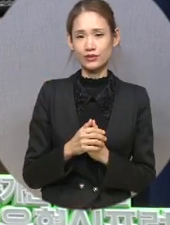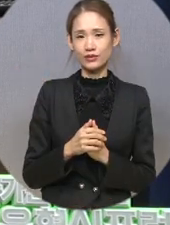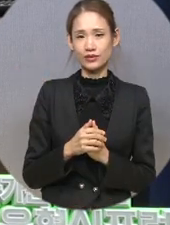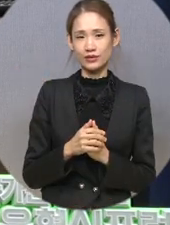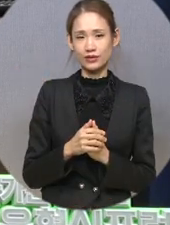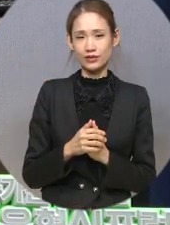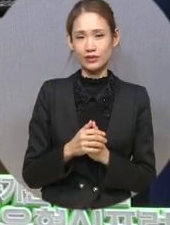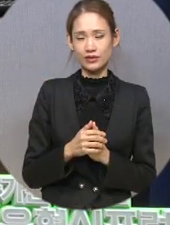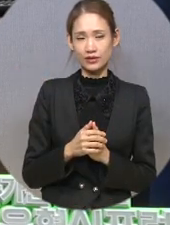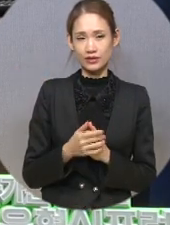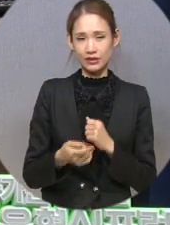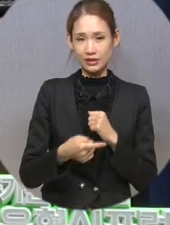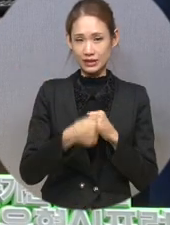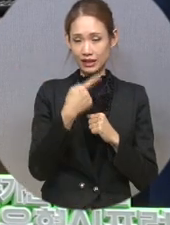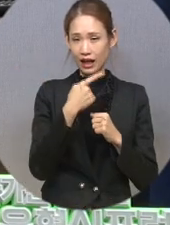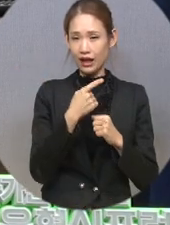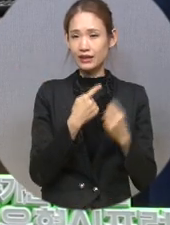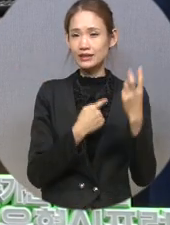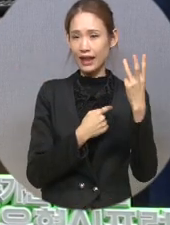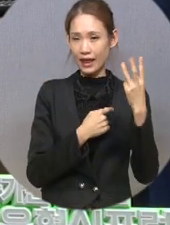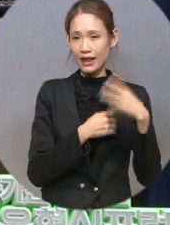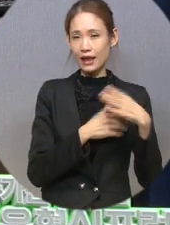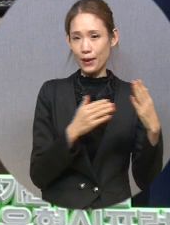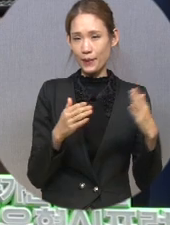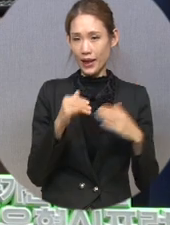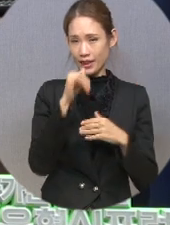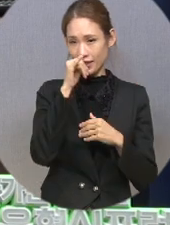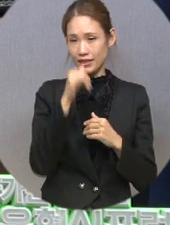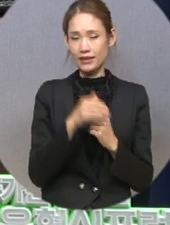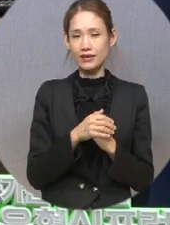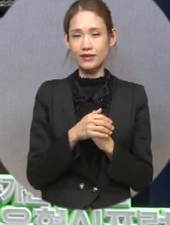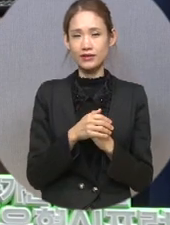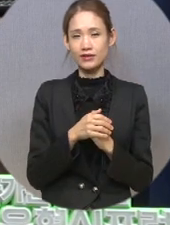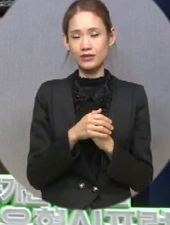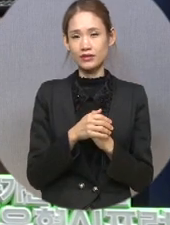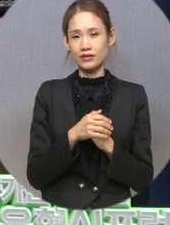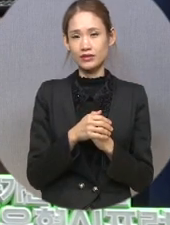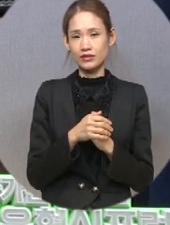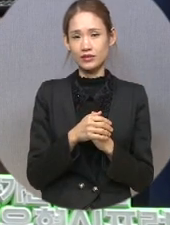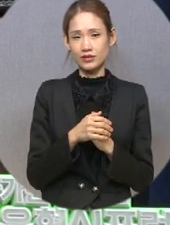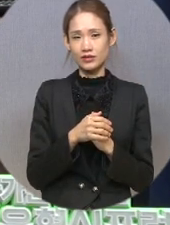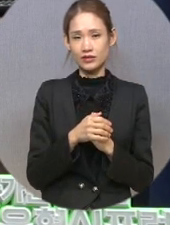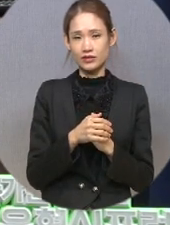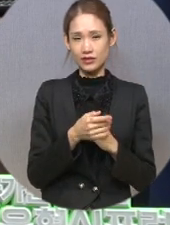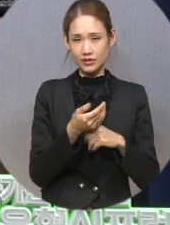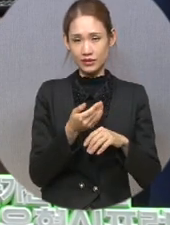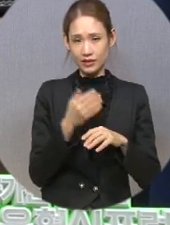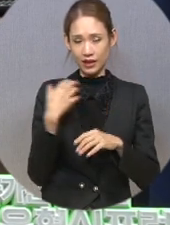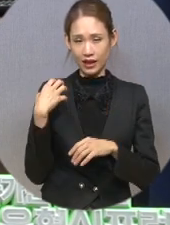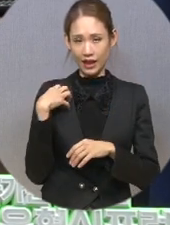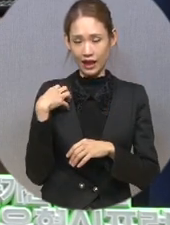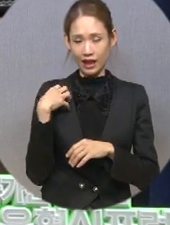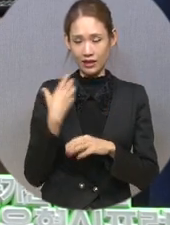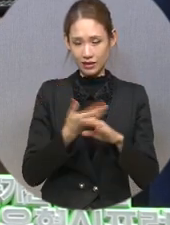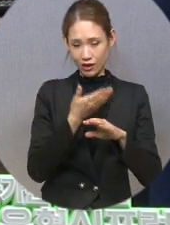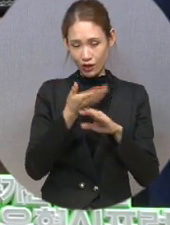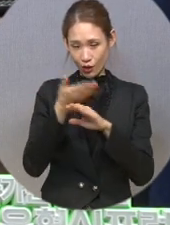1학년이 세계반이었는데, 가자마자, 이제 뭐, 다들 선배님들이시고 하니까,